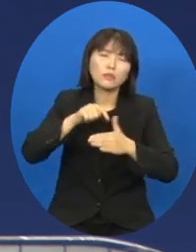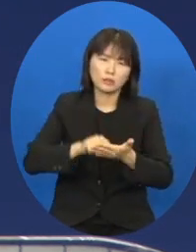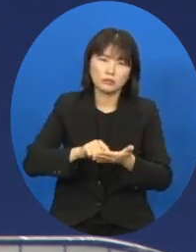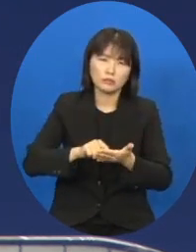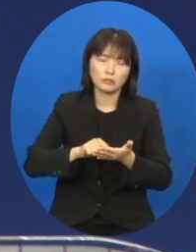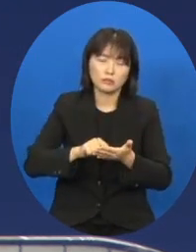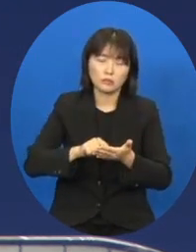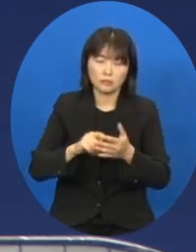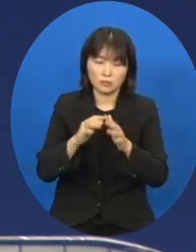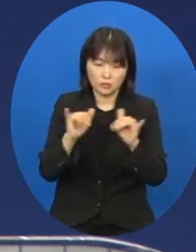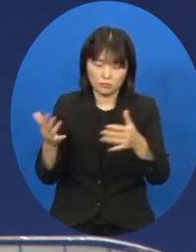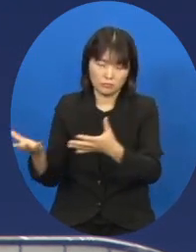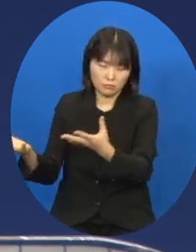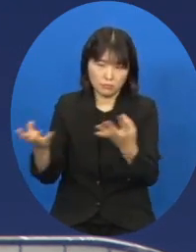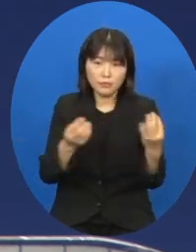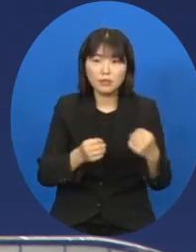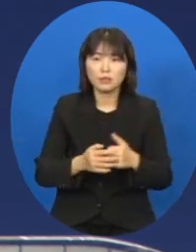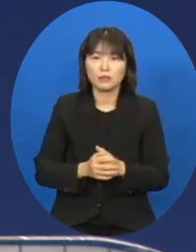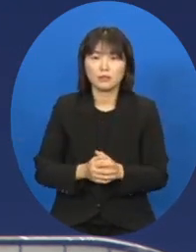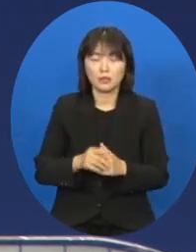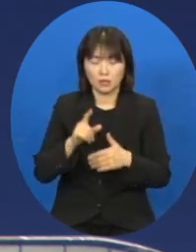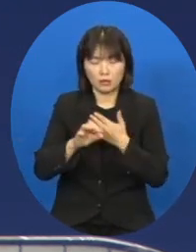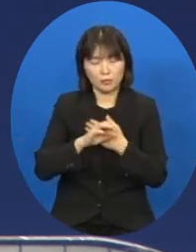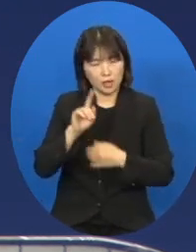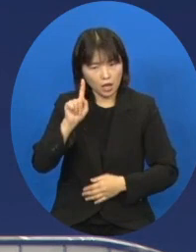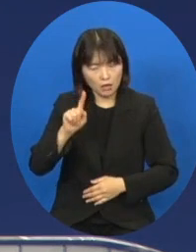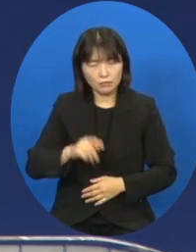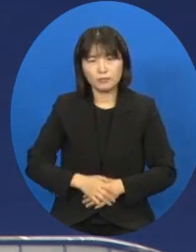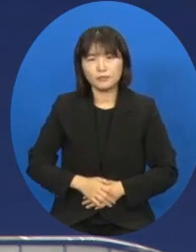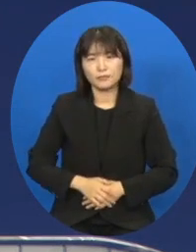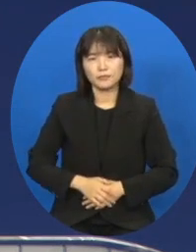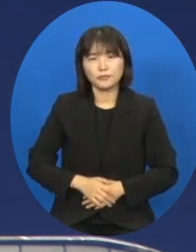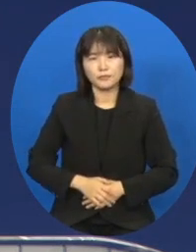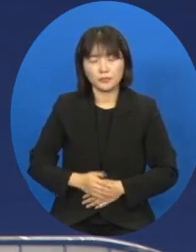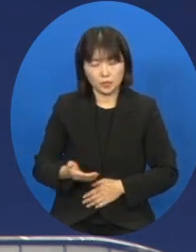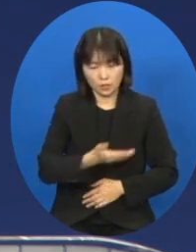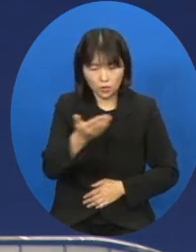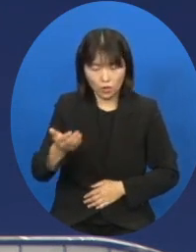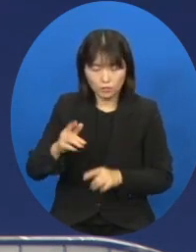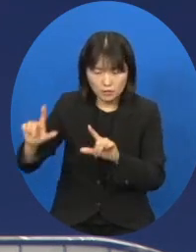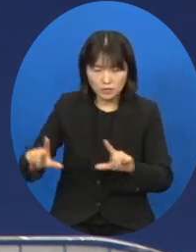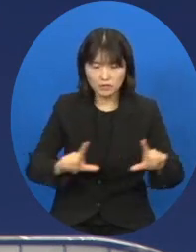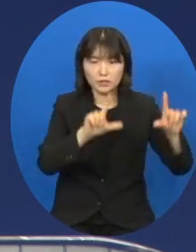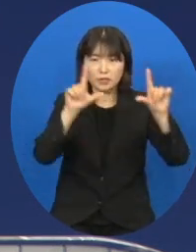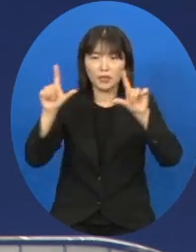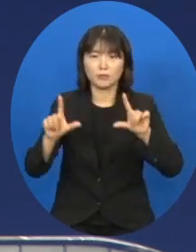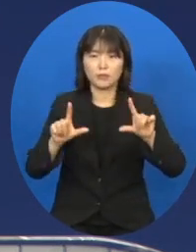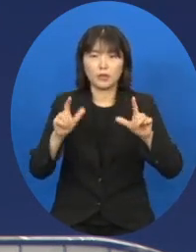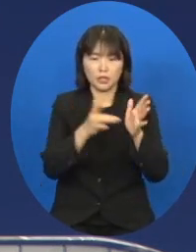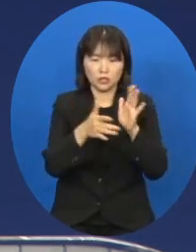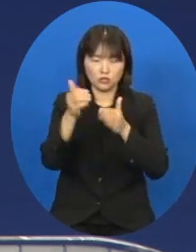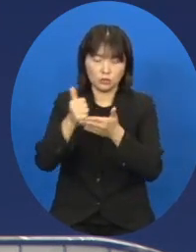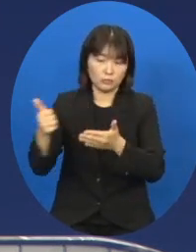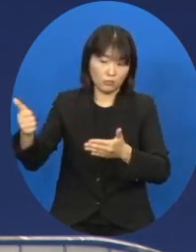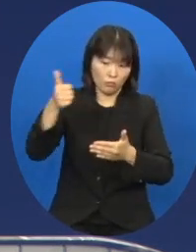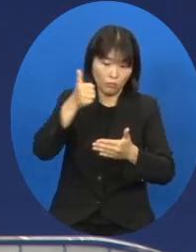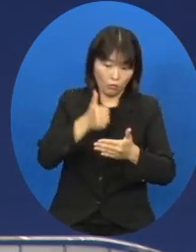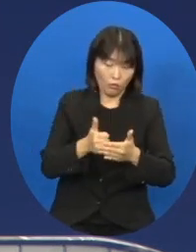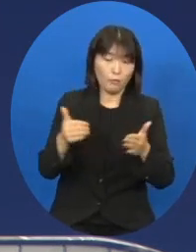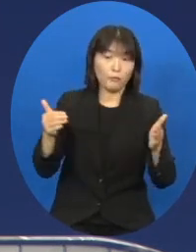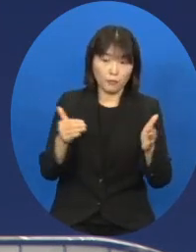많으세요. 그렇다면 한번 진지하게 여러분 자신의 삶에 예수님을 영접은